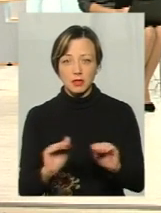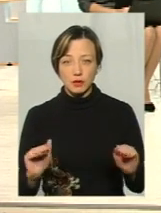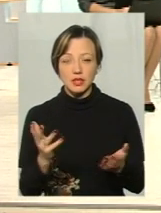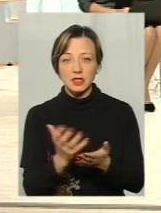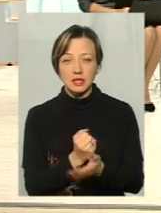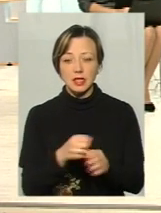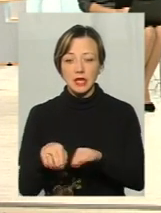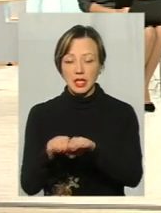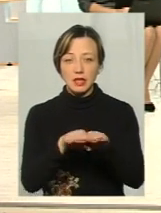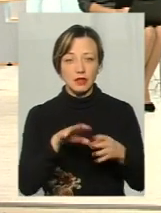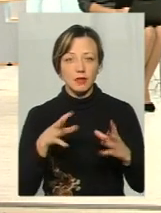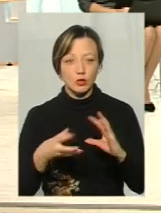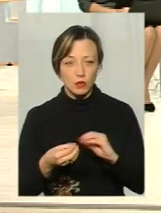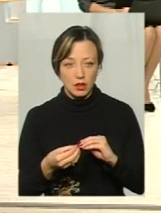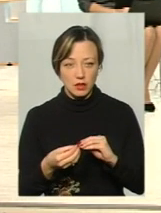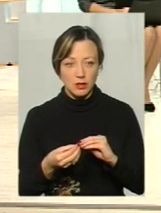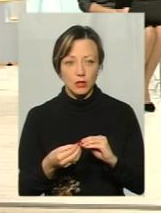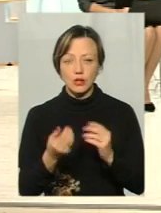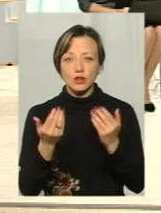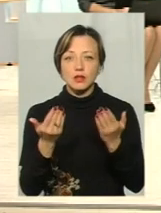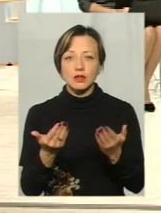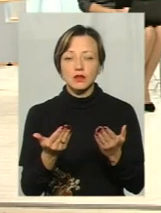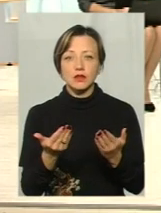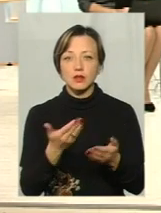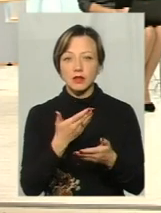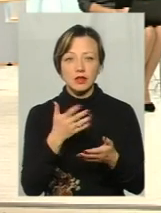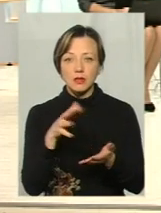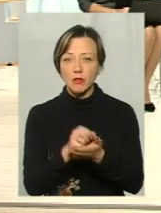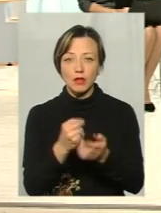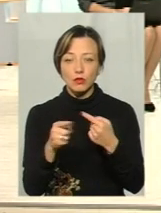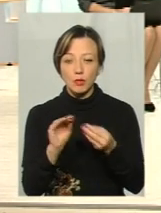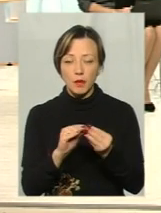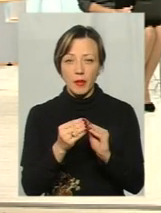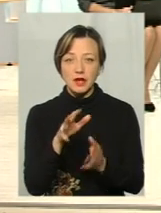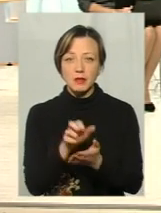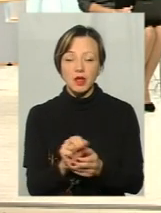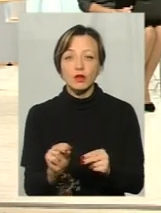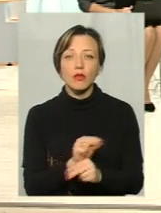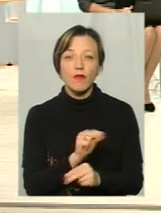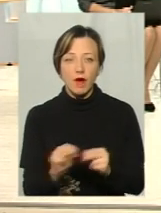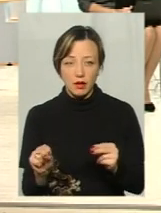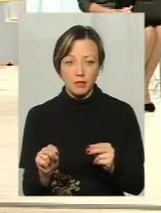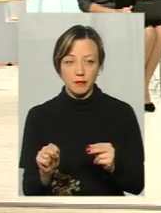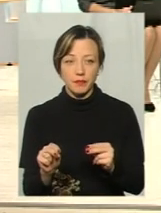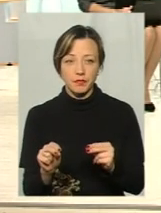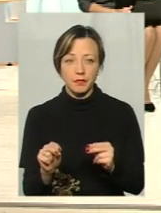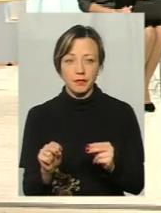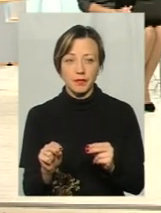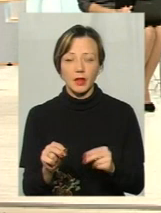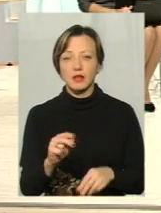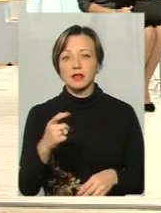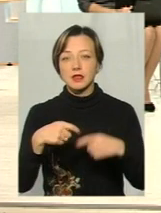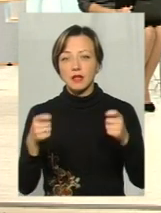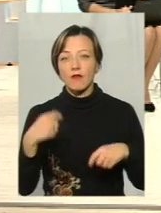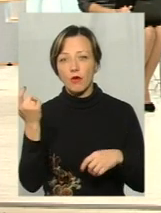достигли єдиного результату. Щоб ви не займалися другими проблемами, а займалися лікуванням. Лікуванням, так. А то, щоб не були